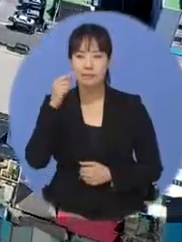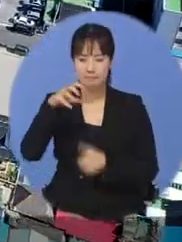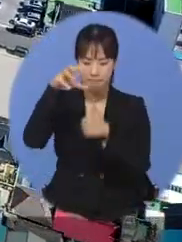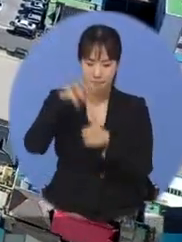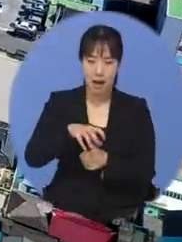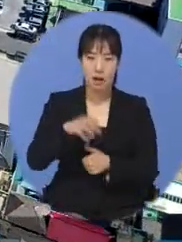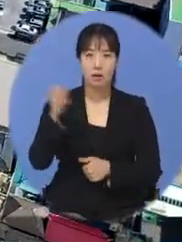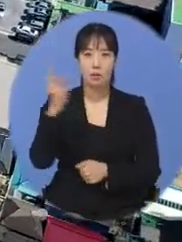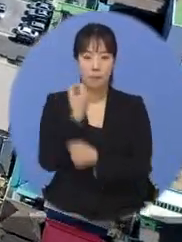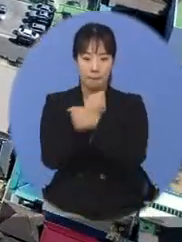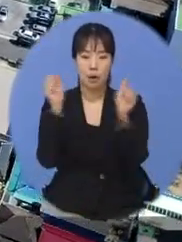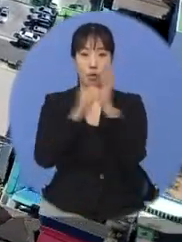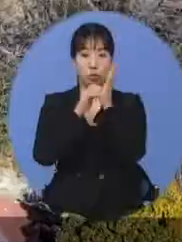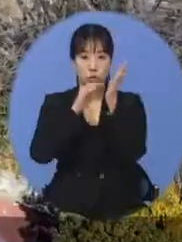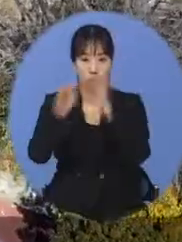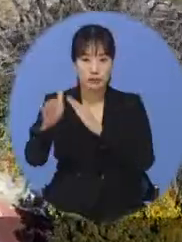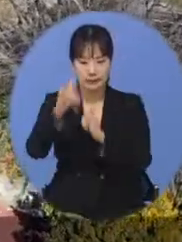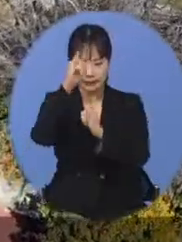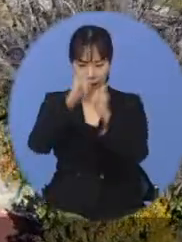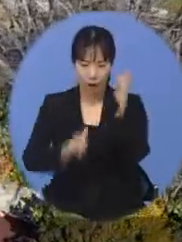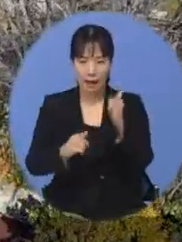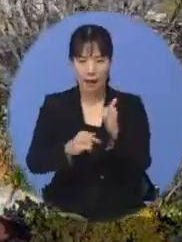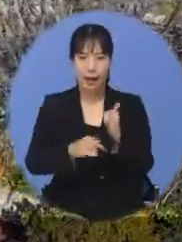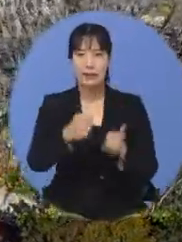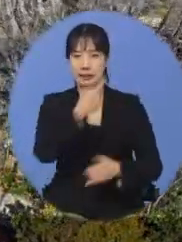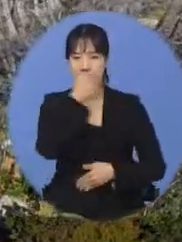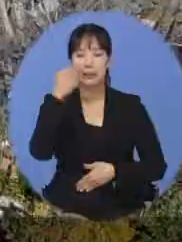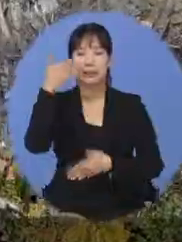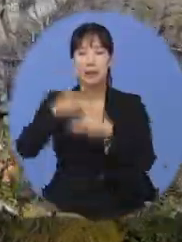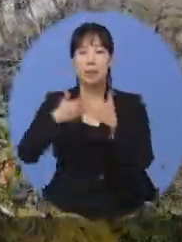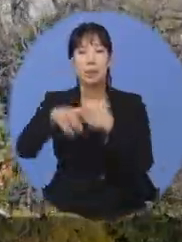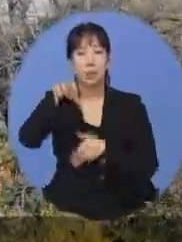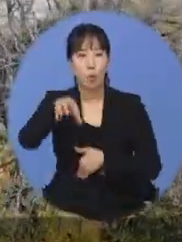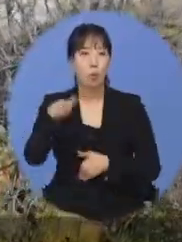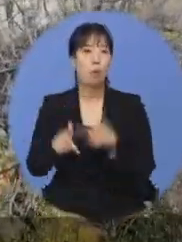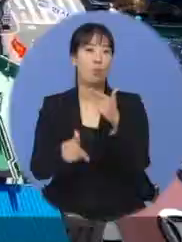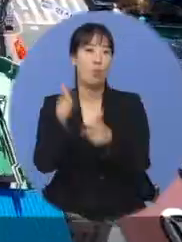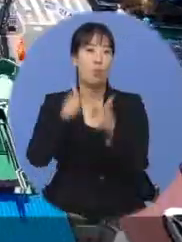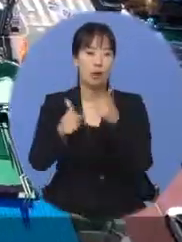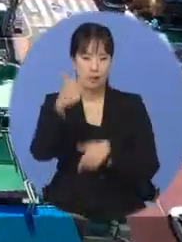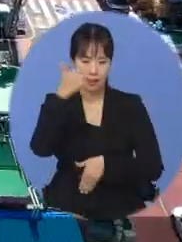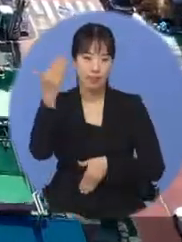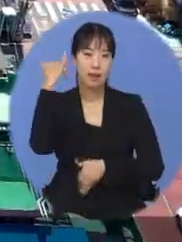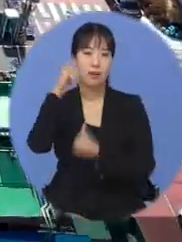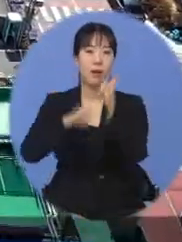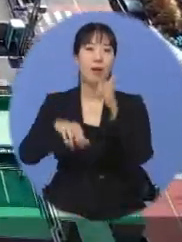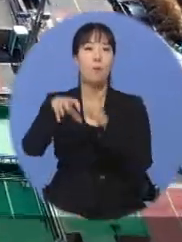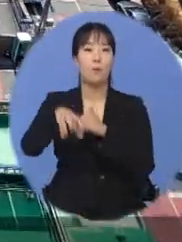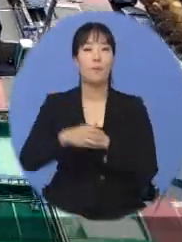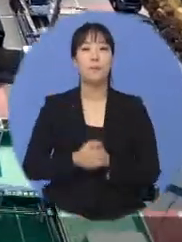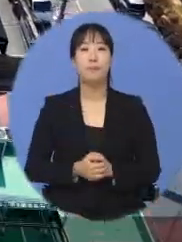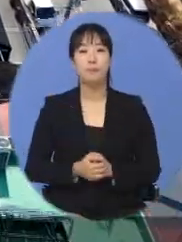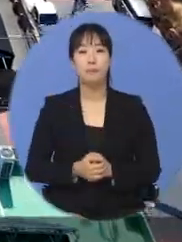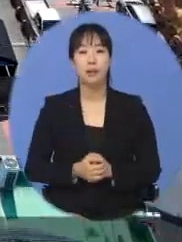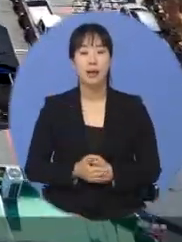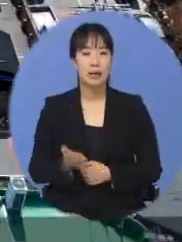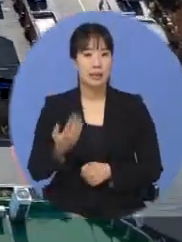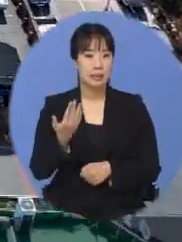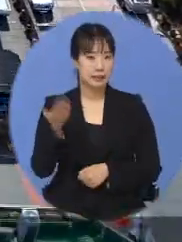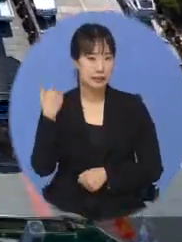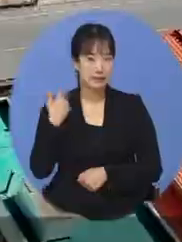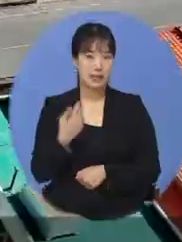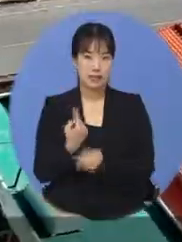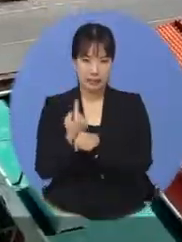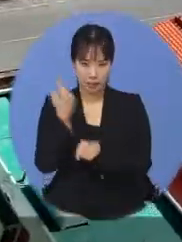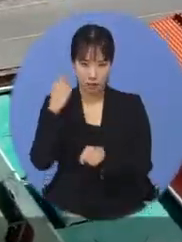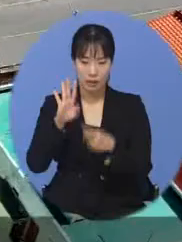일제강점기와 광복 이후의 삶의 흔적을 고스란히 간직한 목포의 근대 역사 문화공간. 지난해